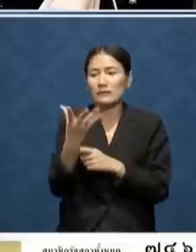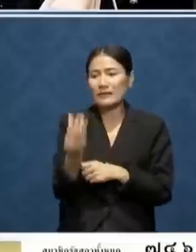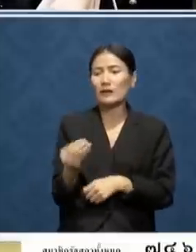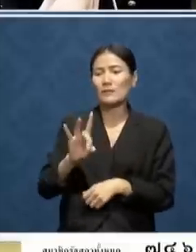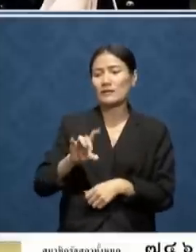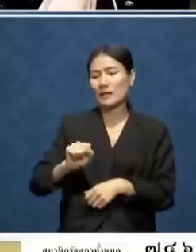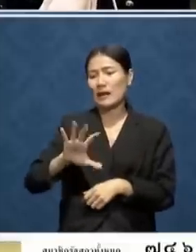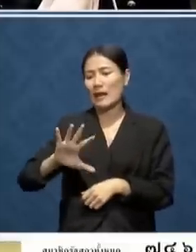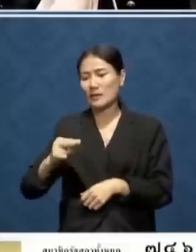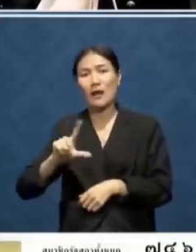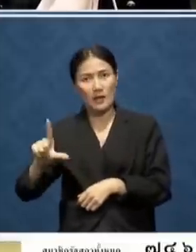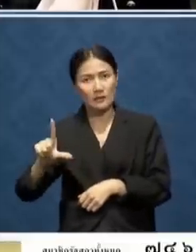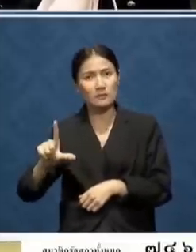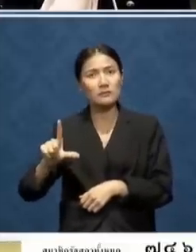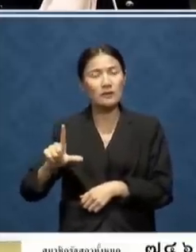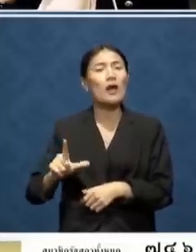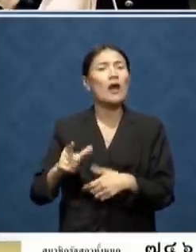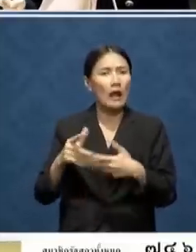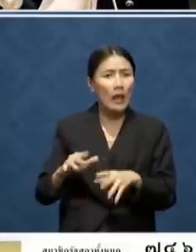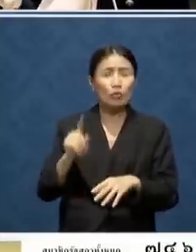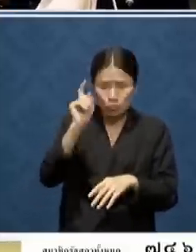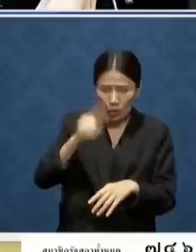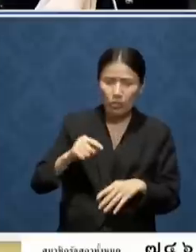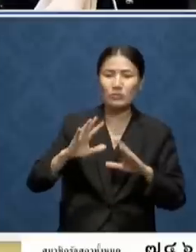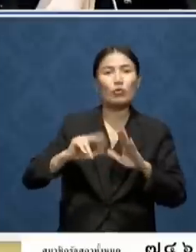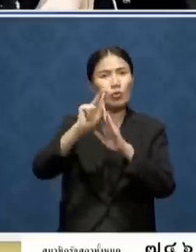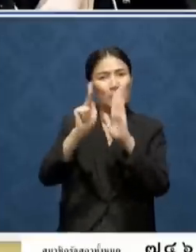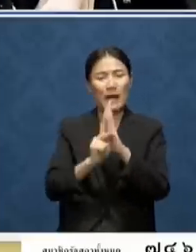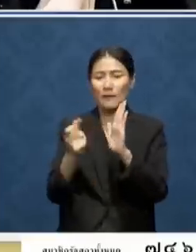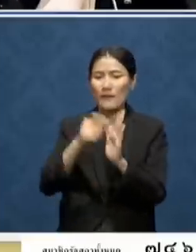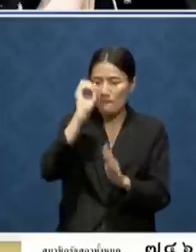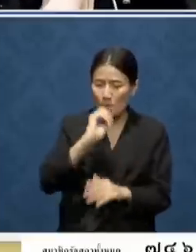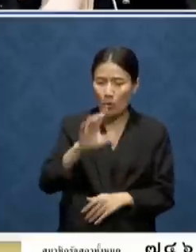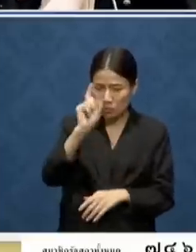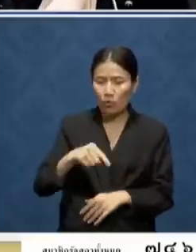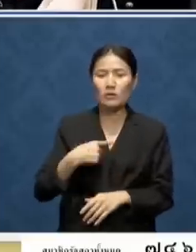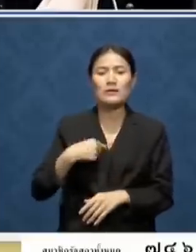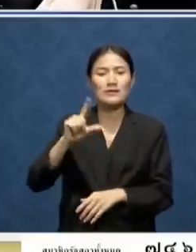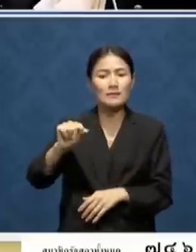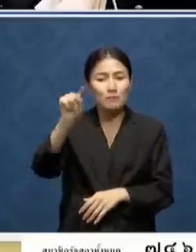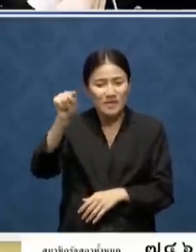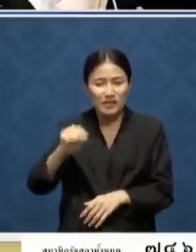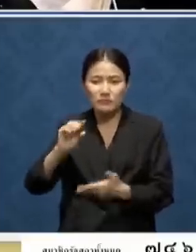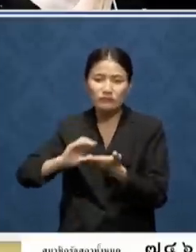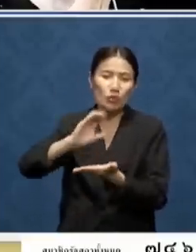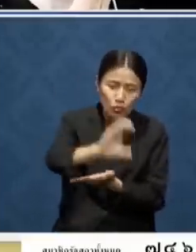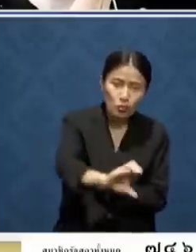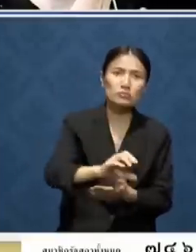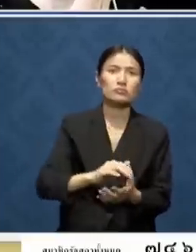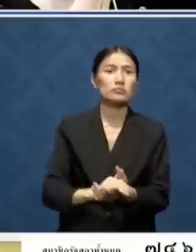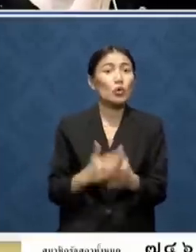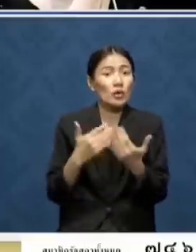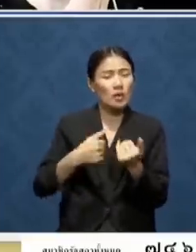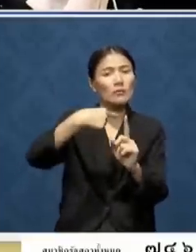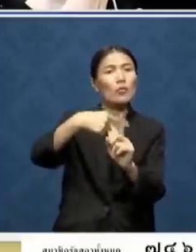มิหนำซ้ำยังโดนกฎหมายกำหนดว่าจะต้องเป็นรายจ่ายลงทุน 20%ไม่ต่างกว่า 20%ดังนั้นเนี่ยบวกกับงบผูกพันธ